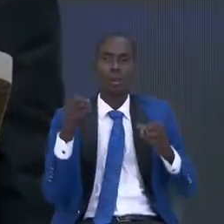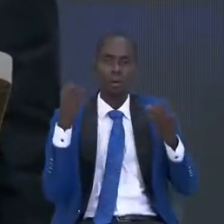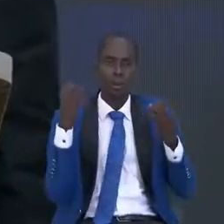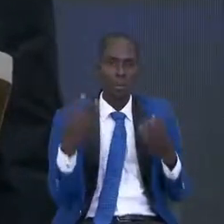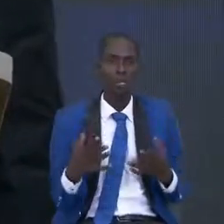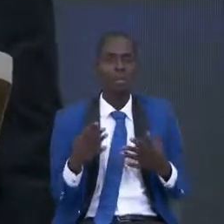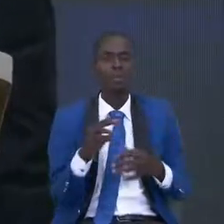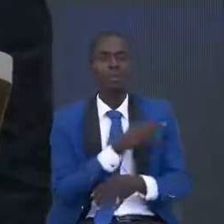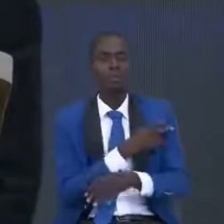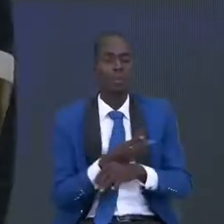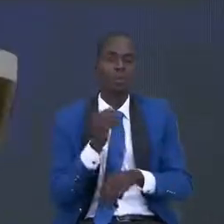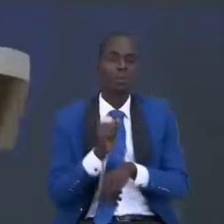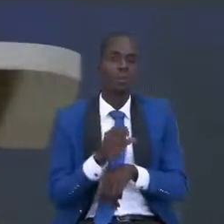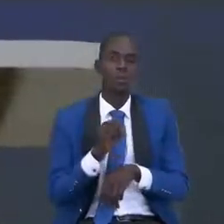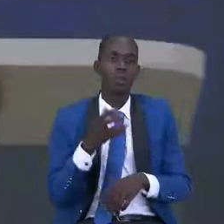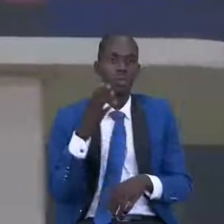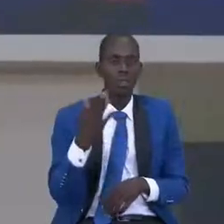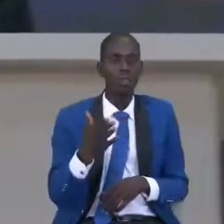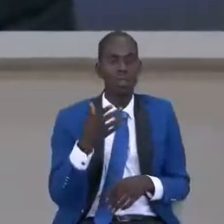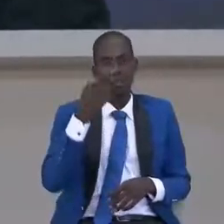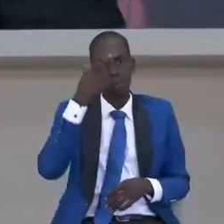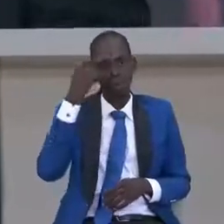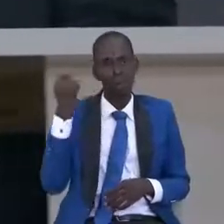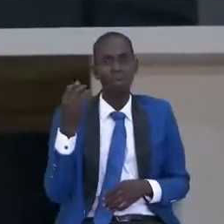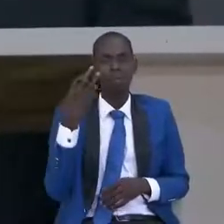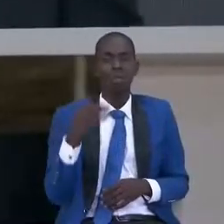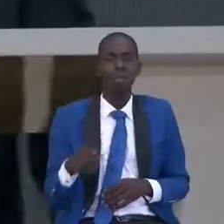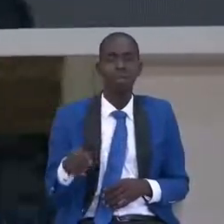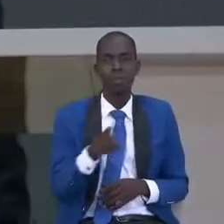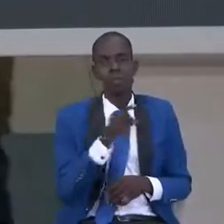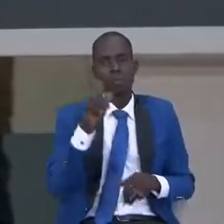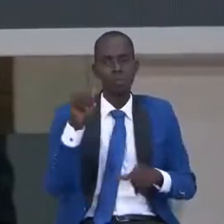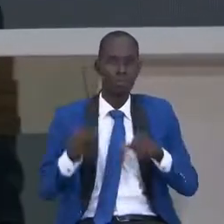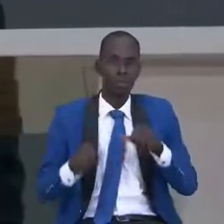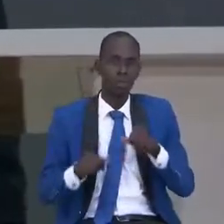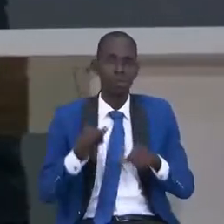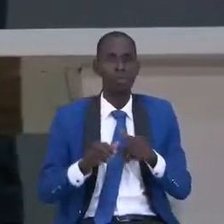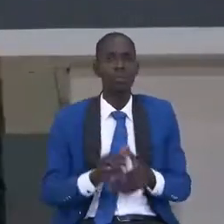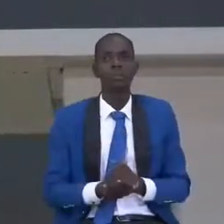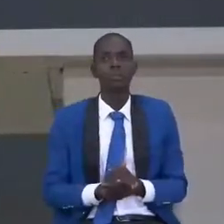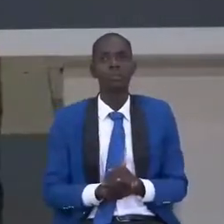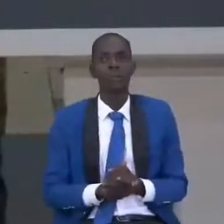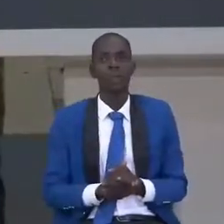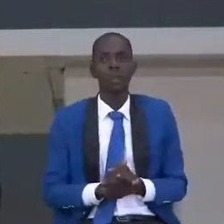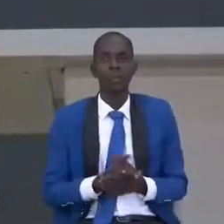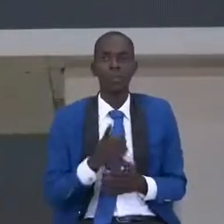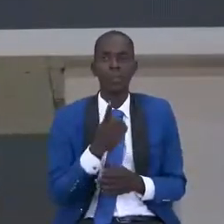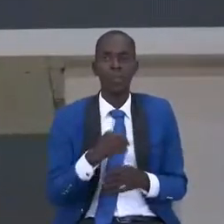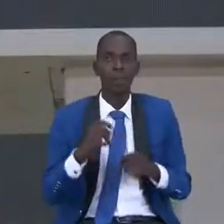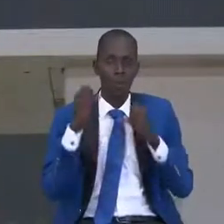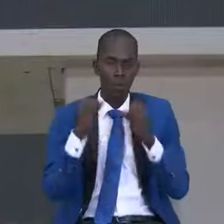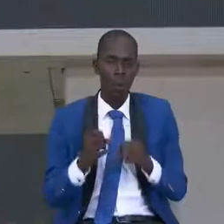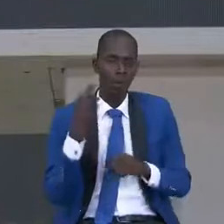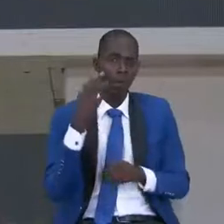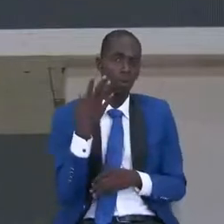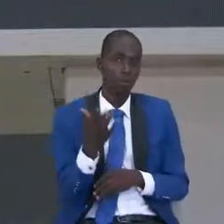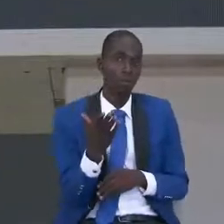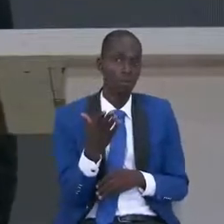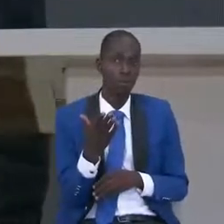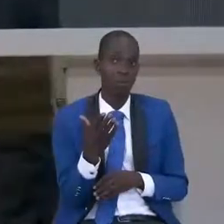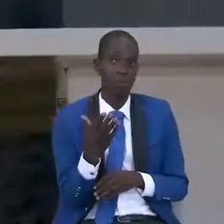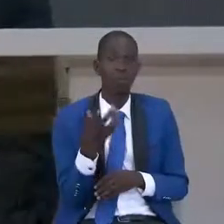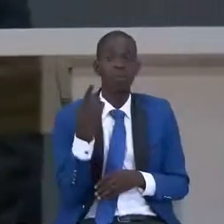lieu à cause de leur incrédulité. La puissance était là,